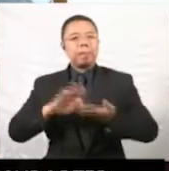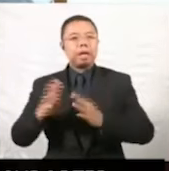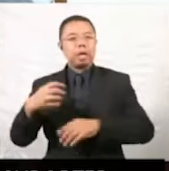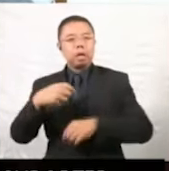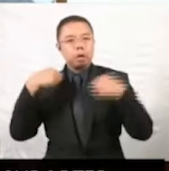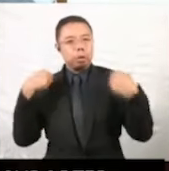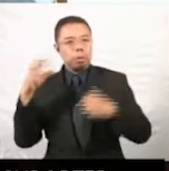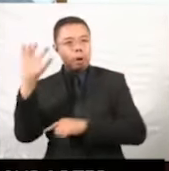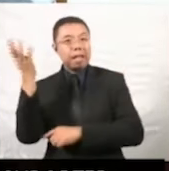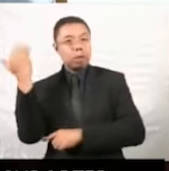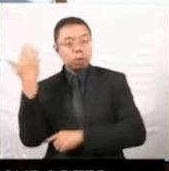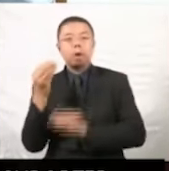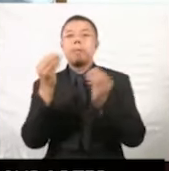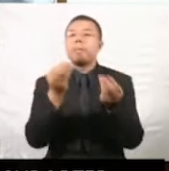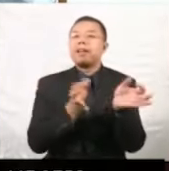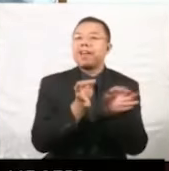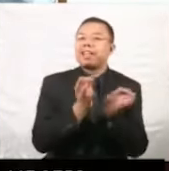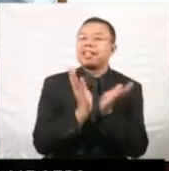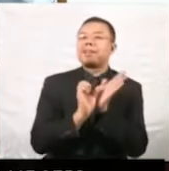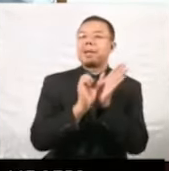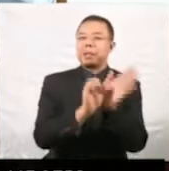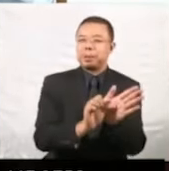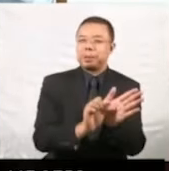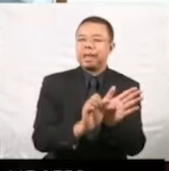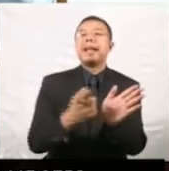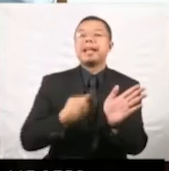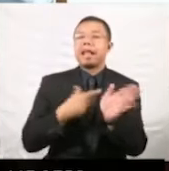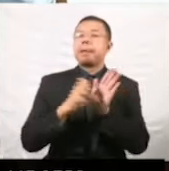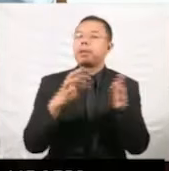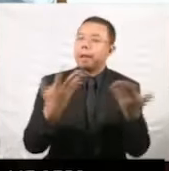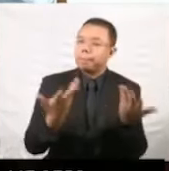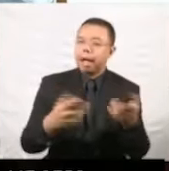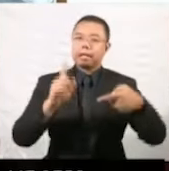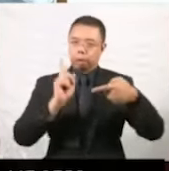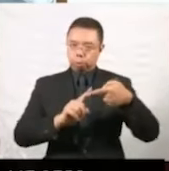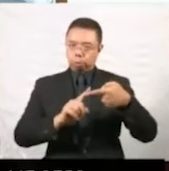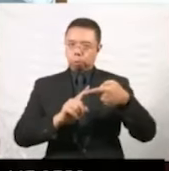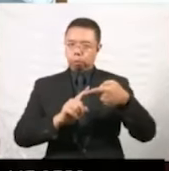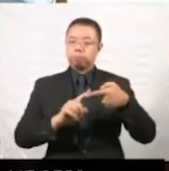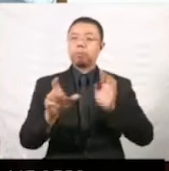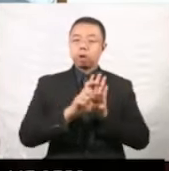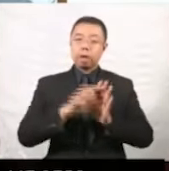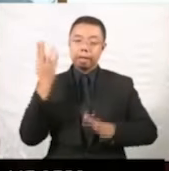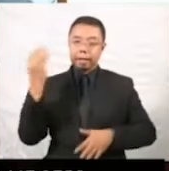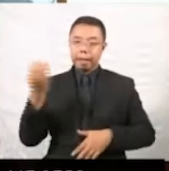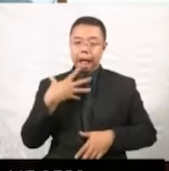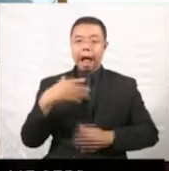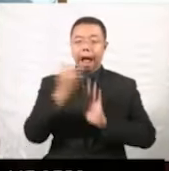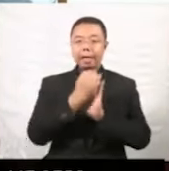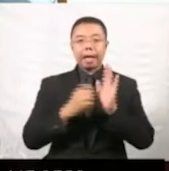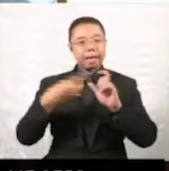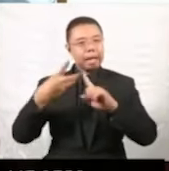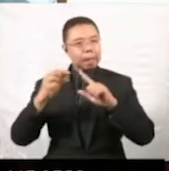gubernur pada waktu itu memberikan Fasilitas apa yang bisa kita bantu satu misal tadi acara